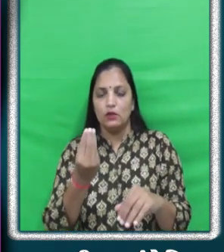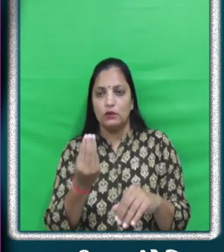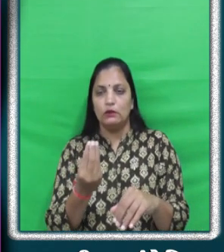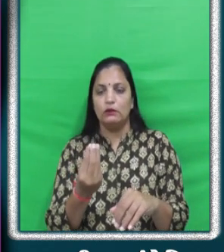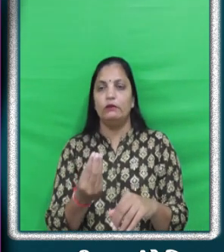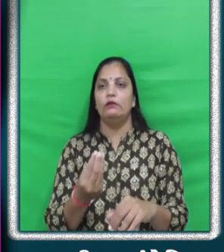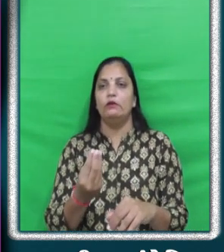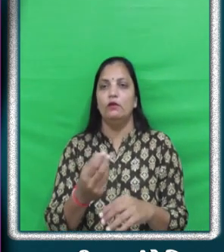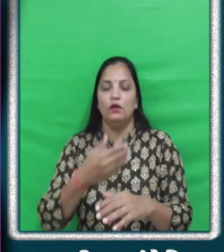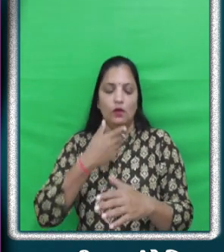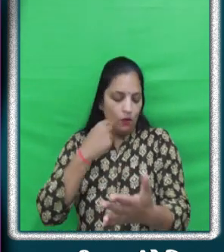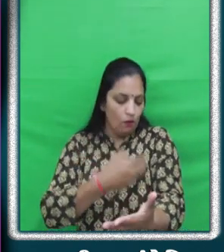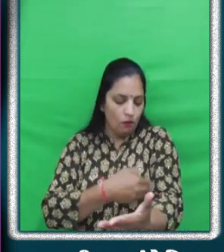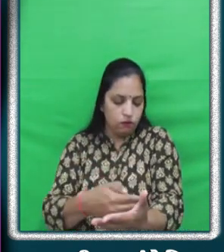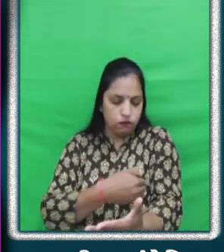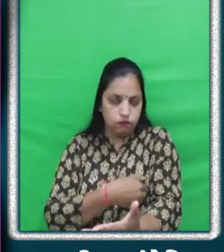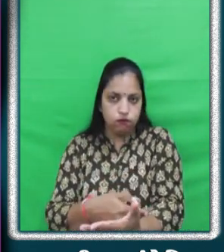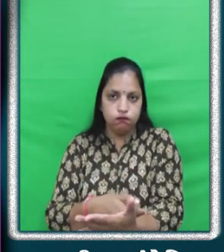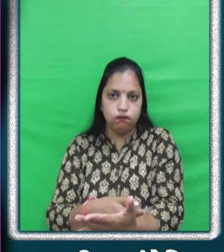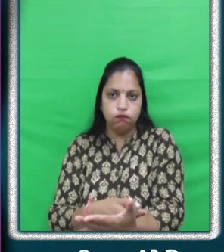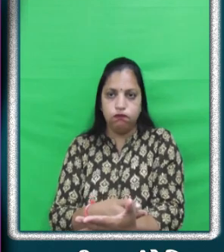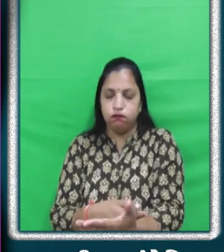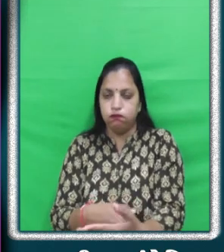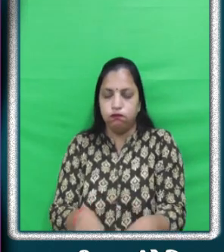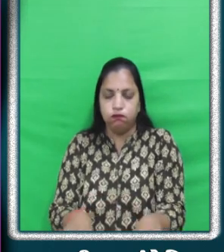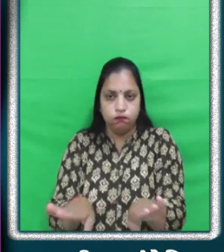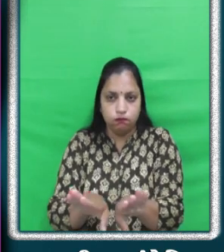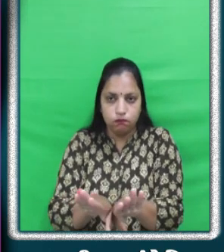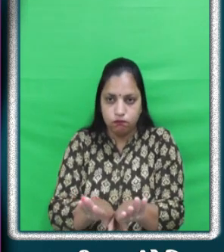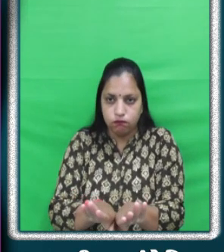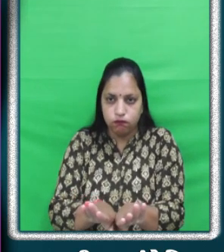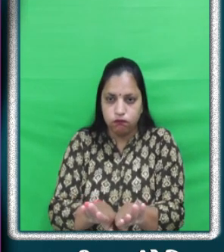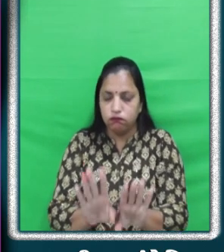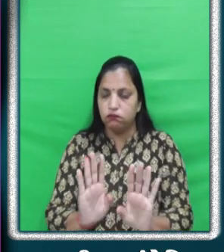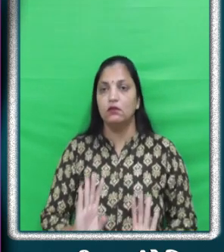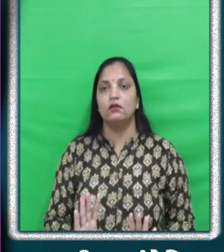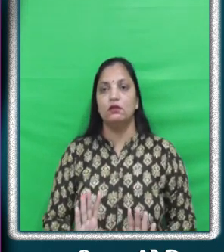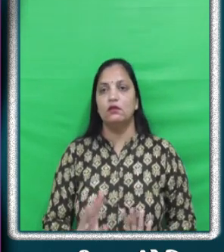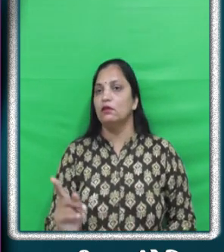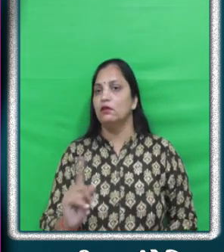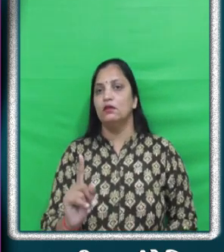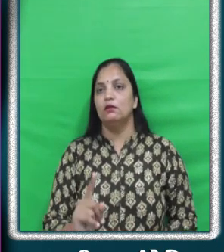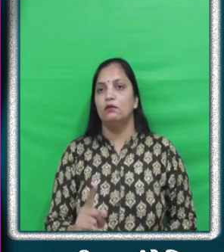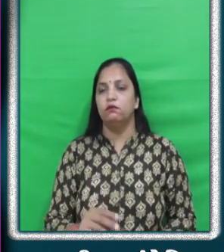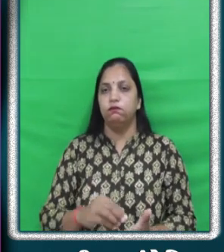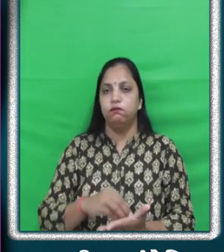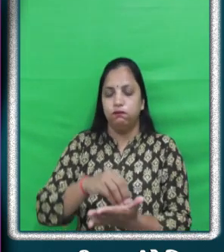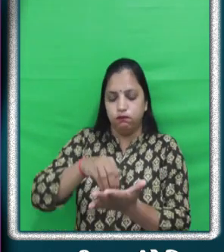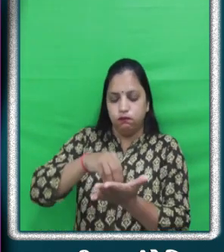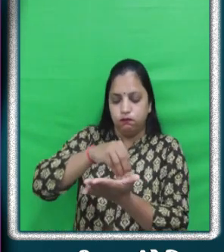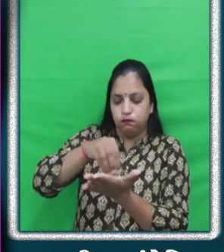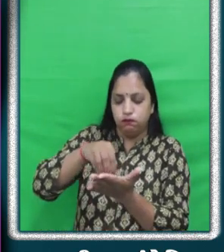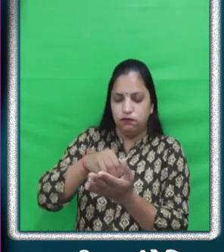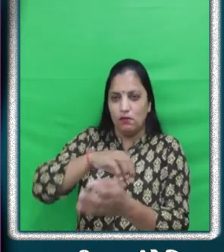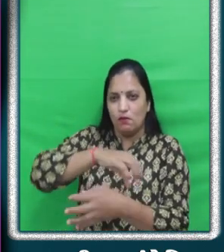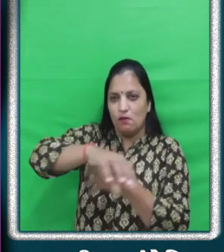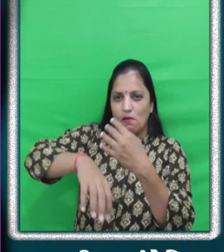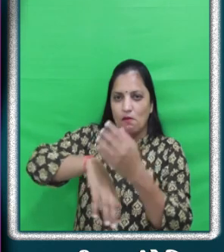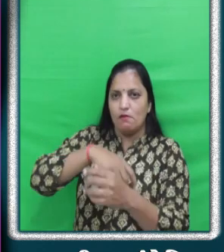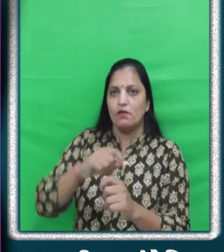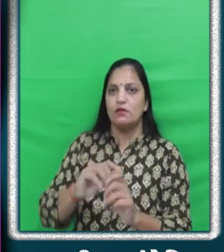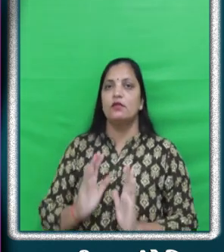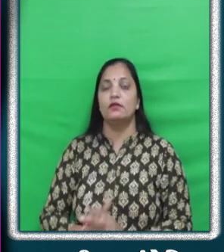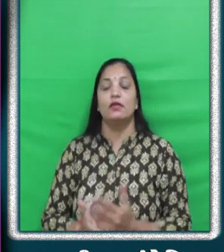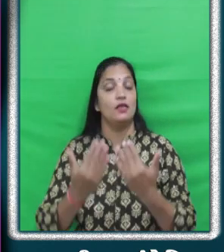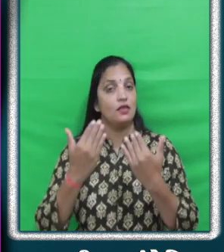છે એ જામી જઈને સપાટીને થોડા સમય બાદ શું કરી દેશે, રિકવર કરી દેશે. તો આ વિદ્યાર્થી મિત્રો એક તમારે ખાસ